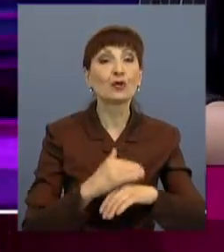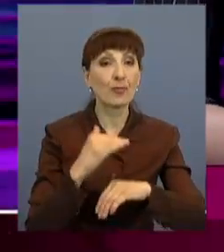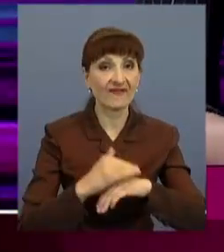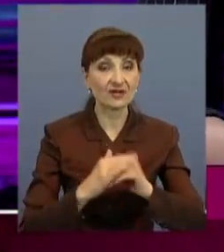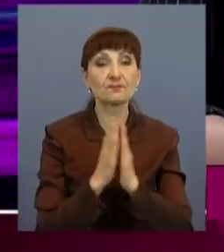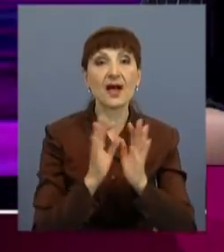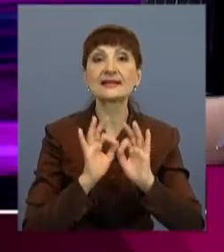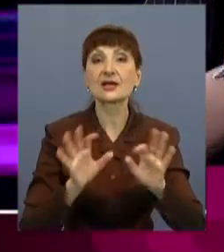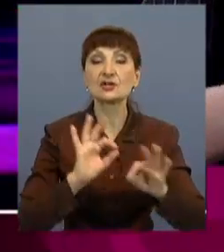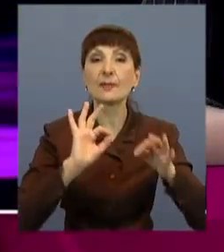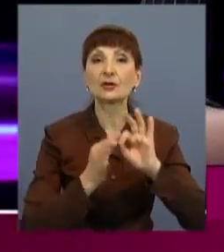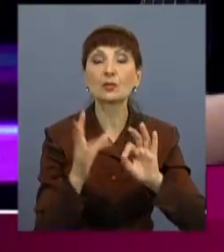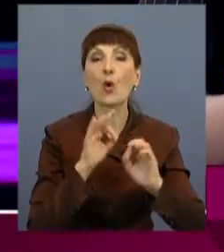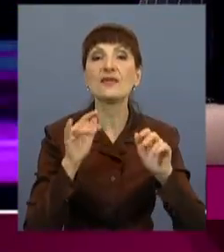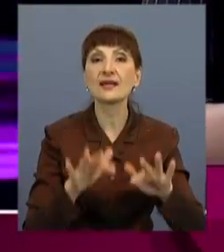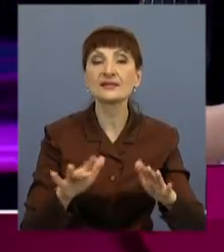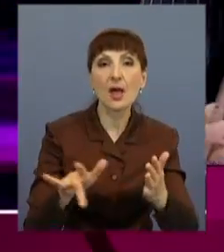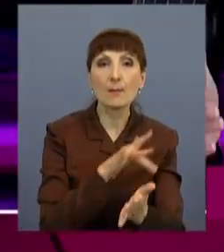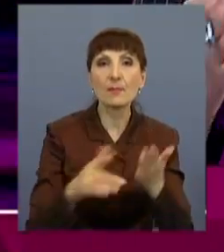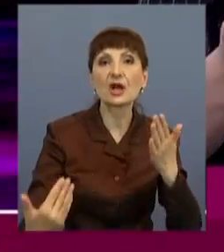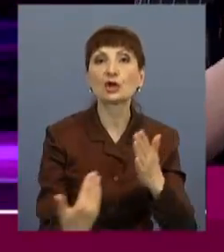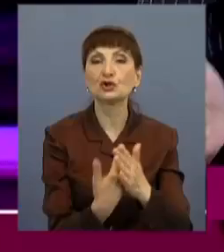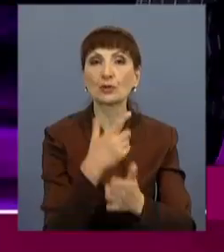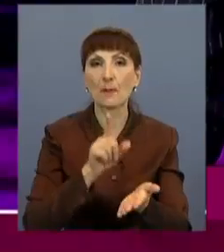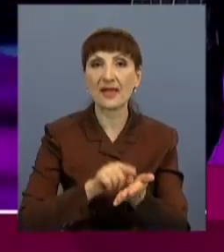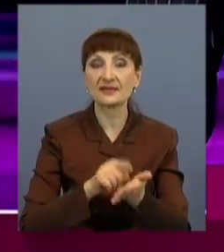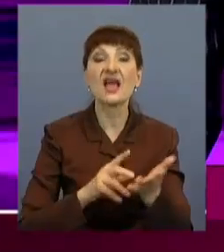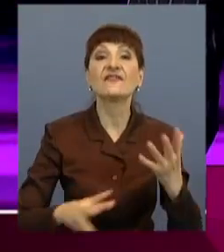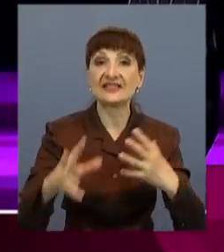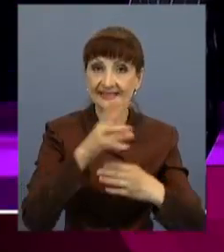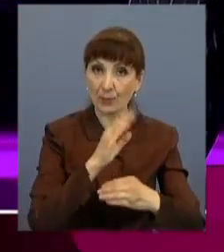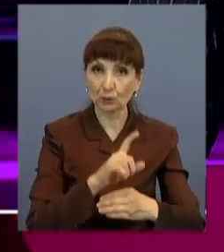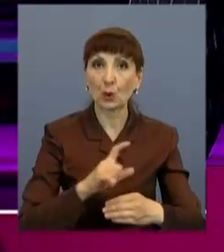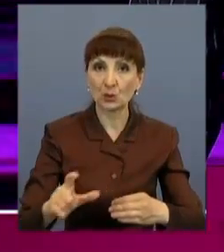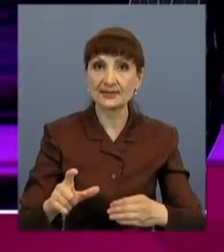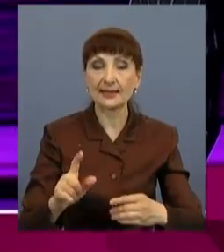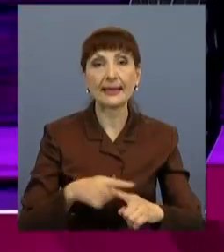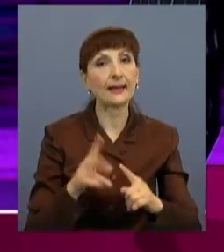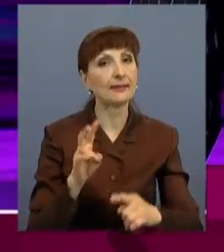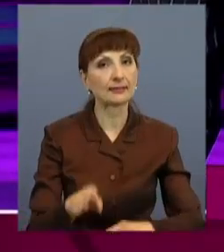Расскажите подробнее о механизме перерасчета и всех ли коснутся эти новшества.